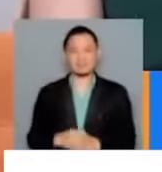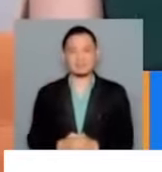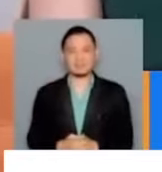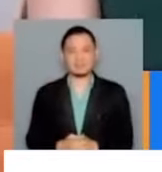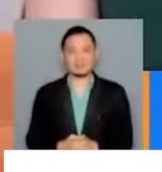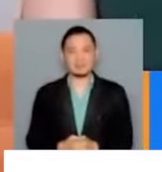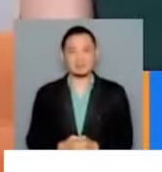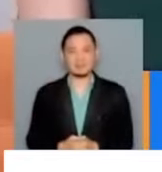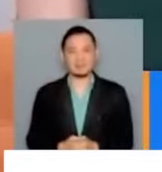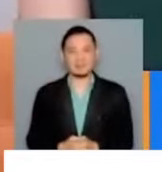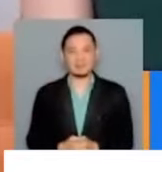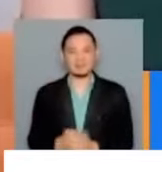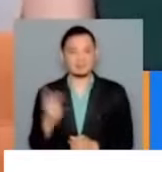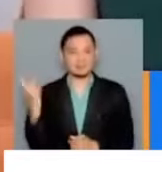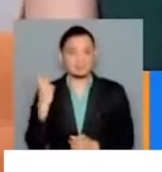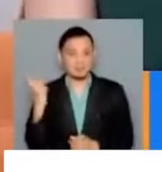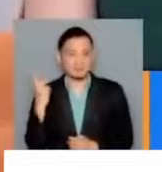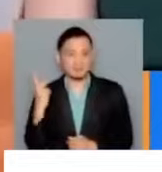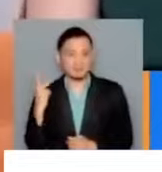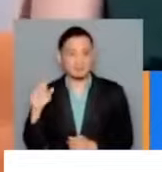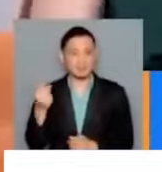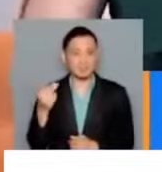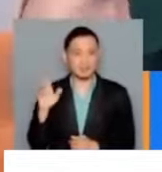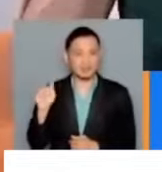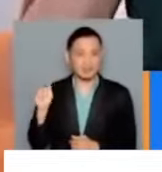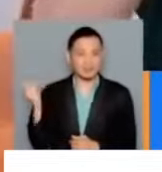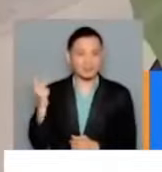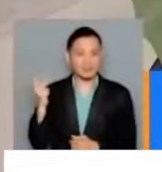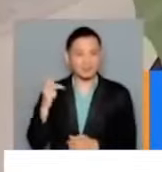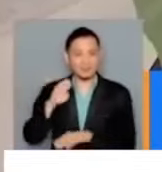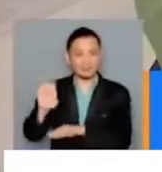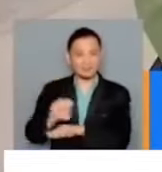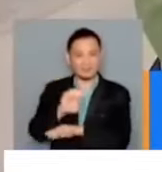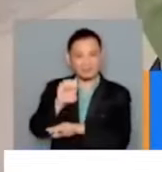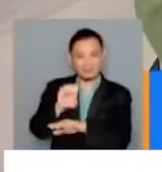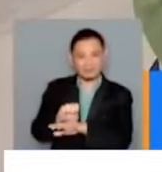Shaira and I are engaged.